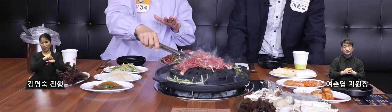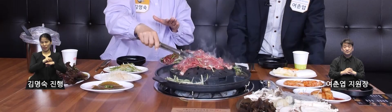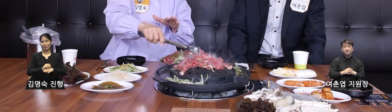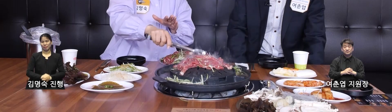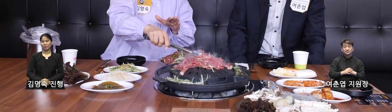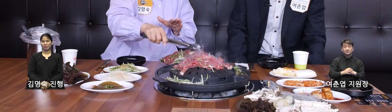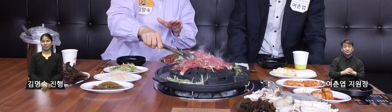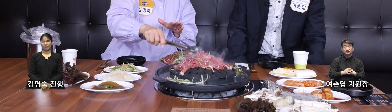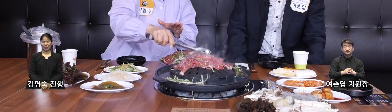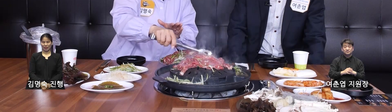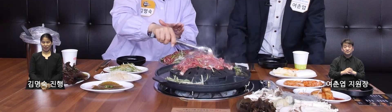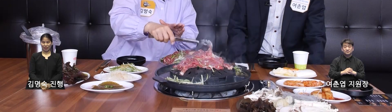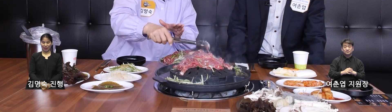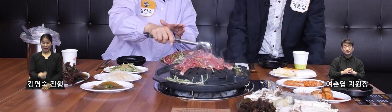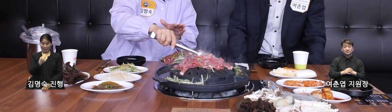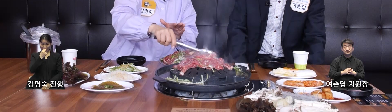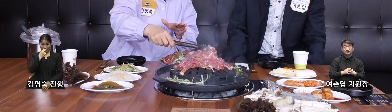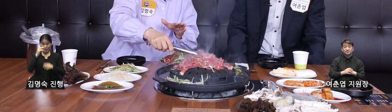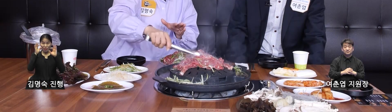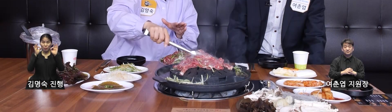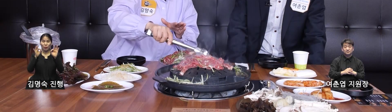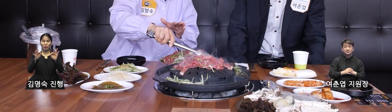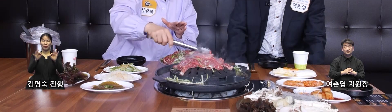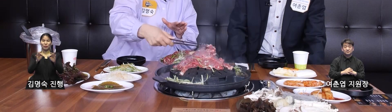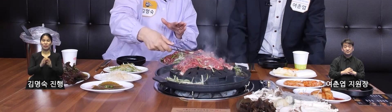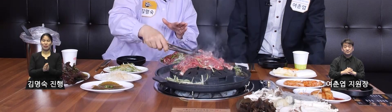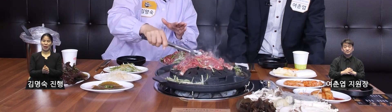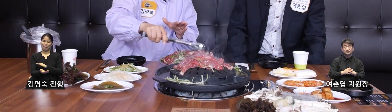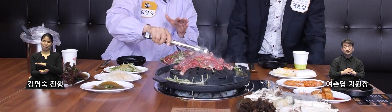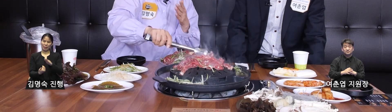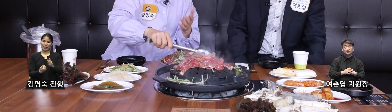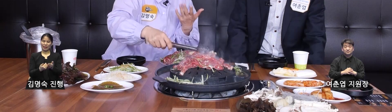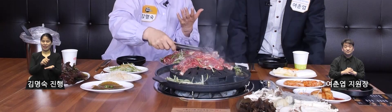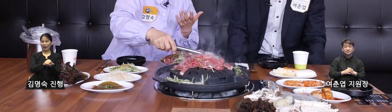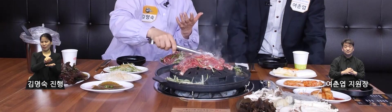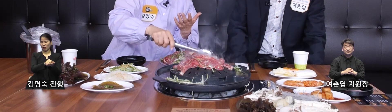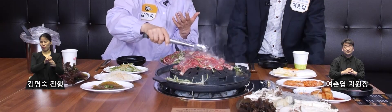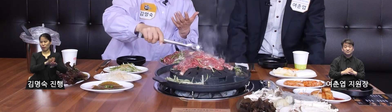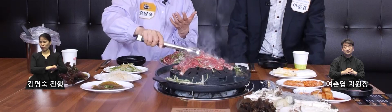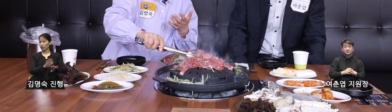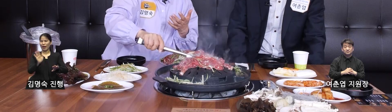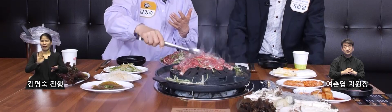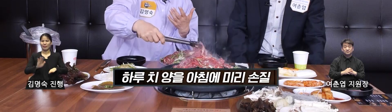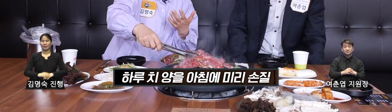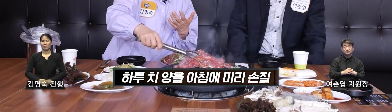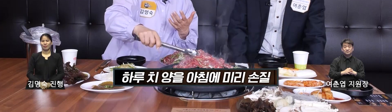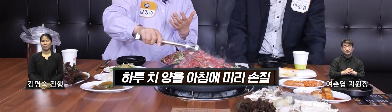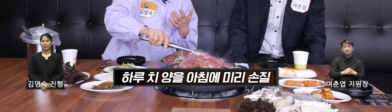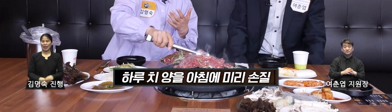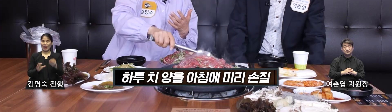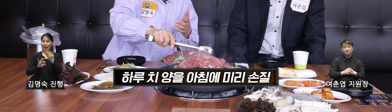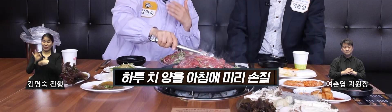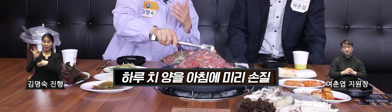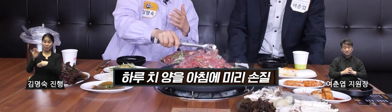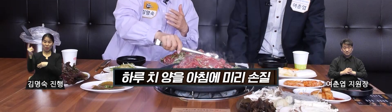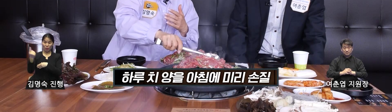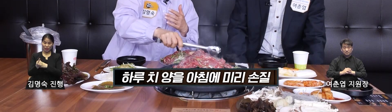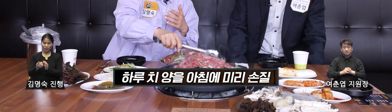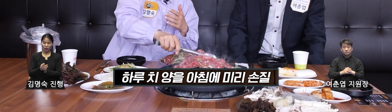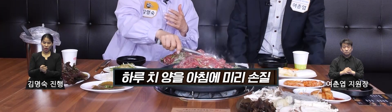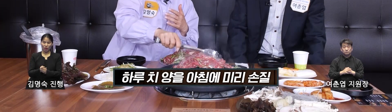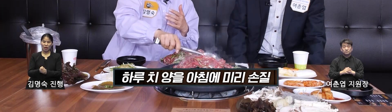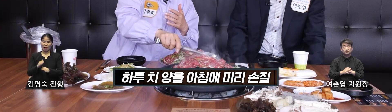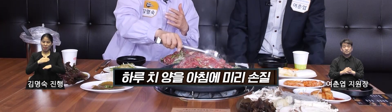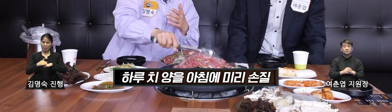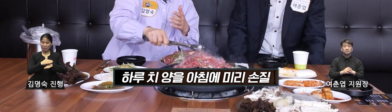이 고기가 이렇게 신선해 보이는 거는 그러니까 미리 양념을 해 두시는 게 아니라 아침에 오셔가지고 다